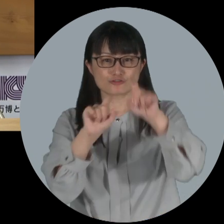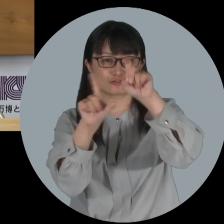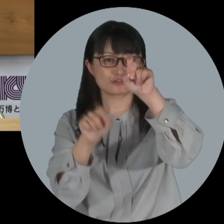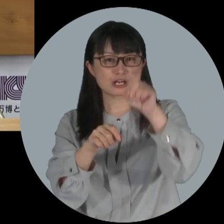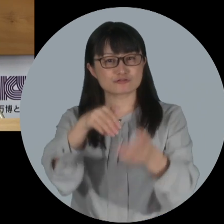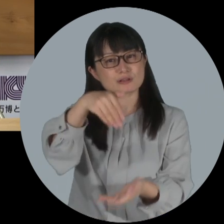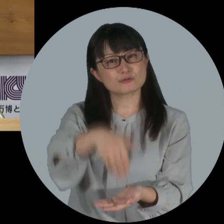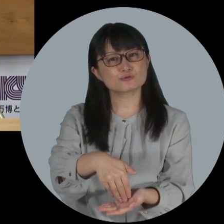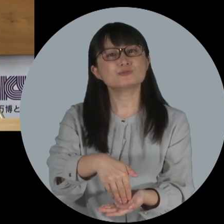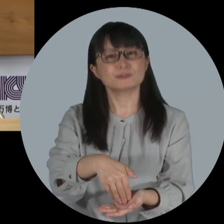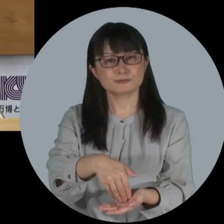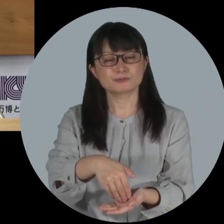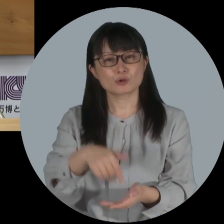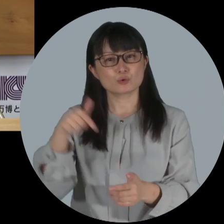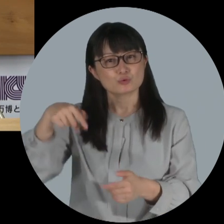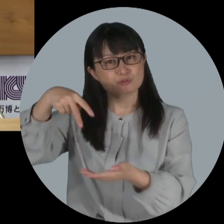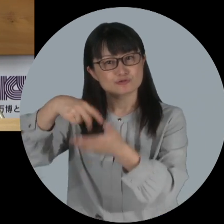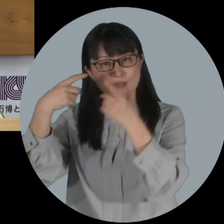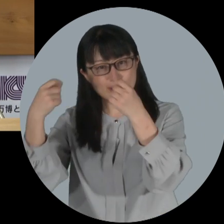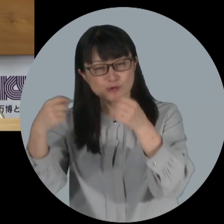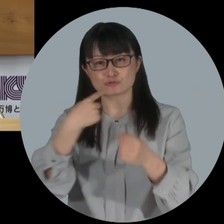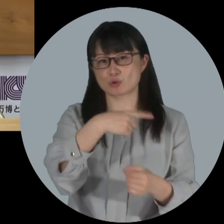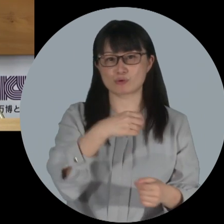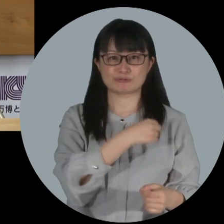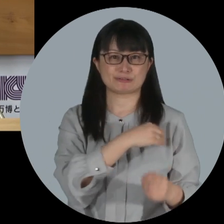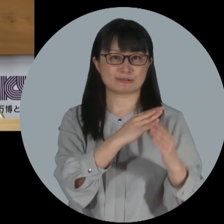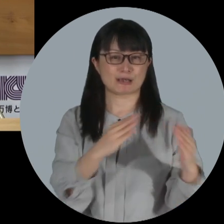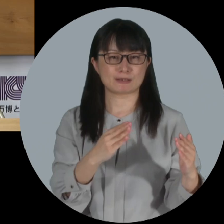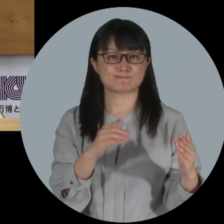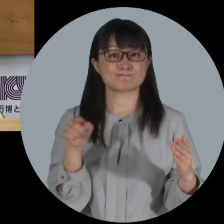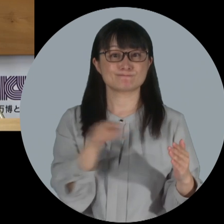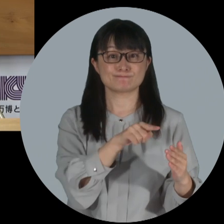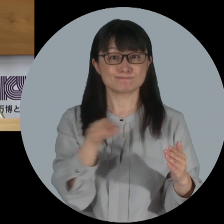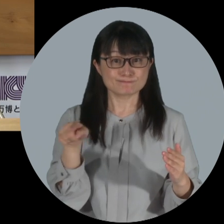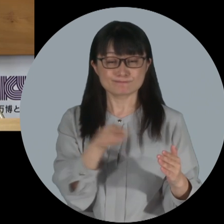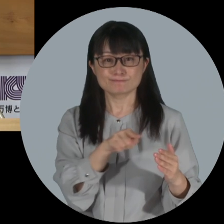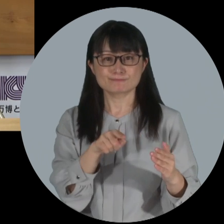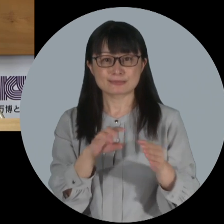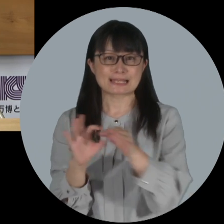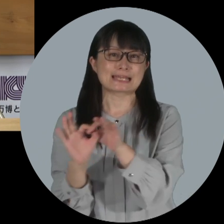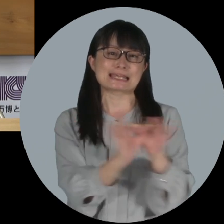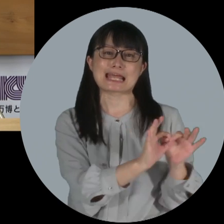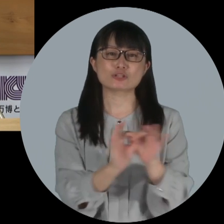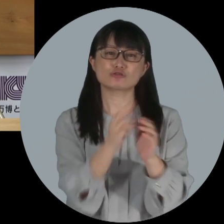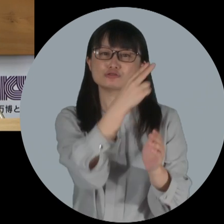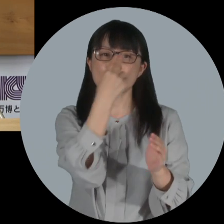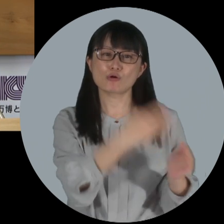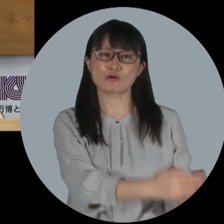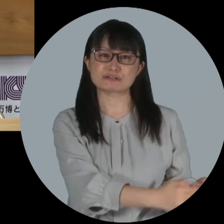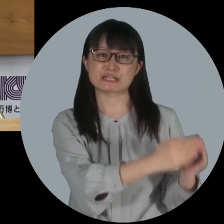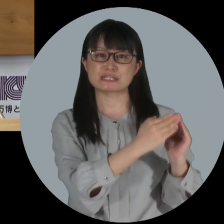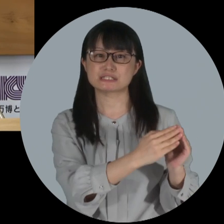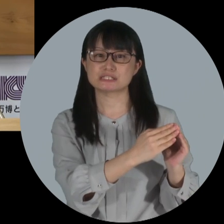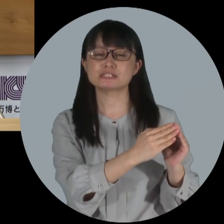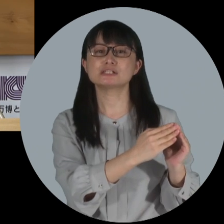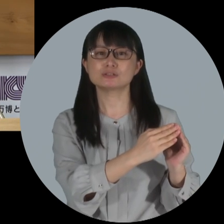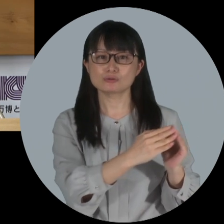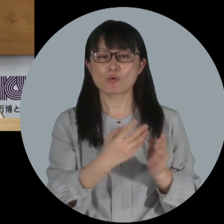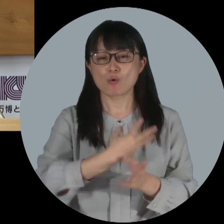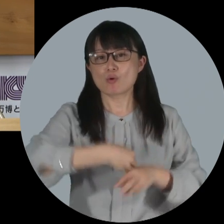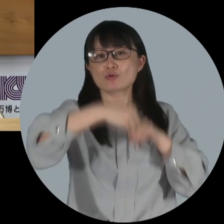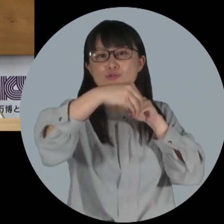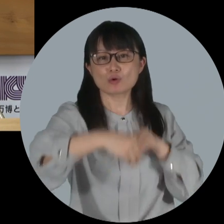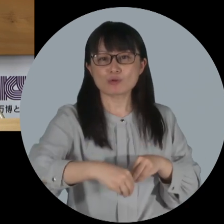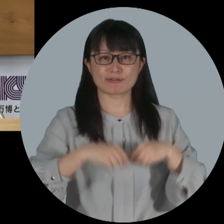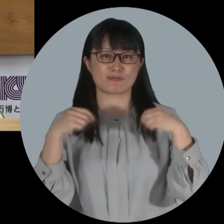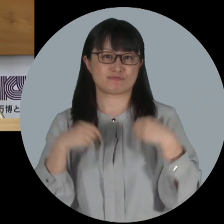府立大学と府の教育委員会との間で継続高校の設置に関する協定の調印式を開催する予定で